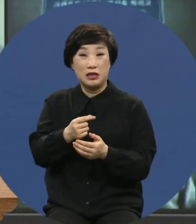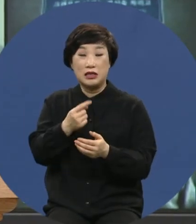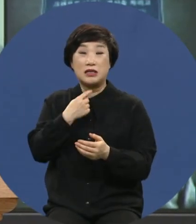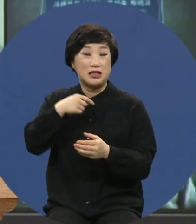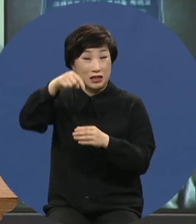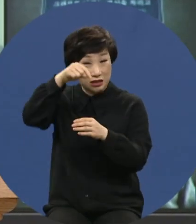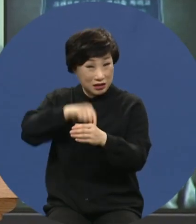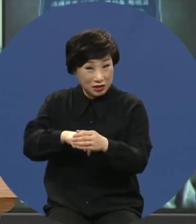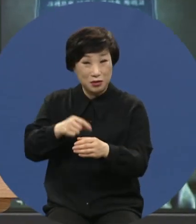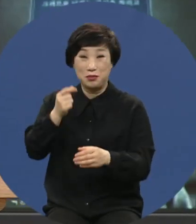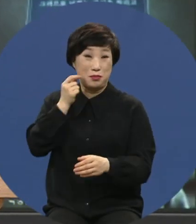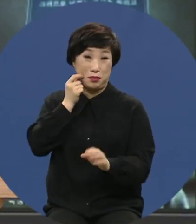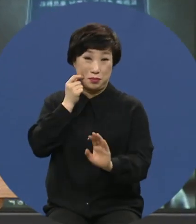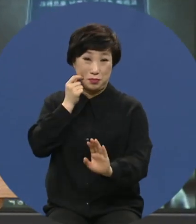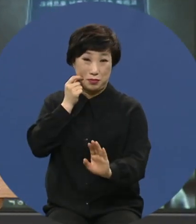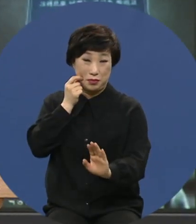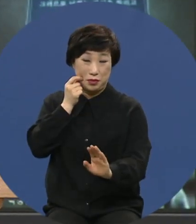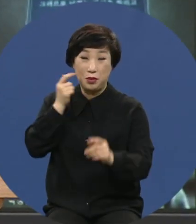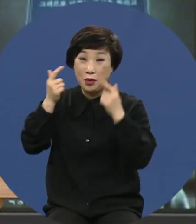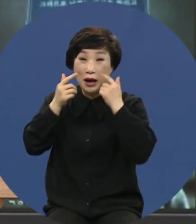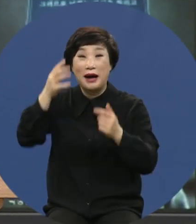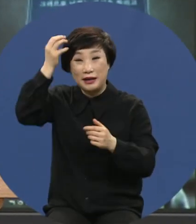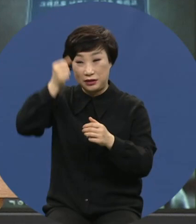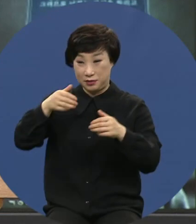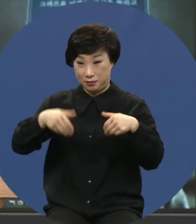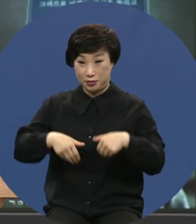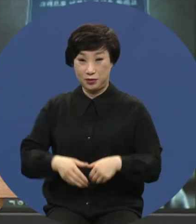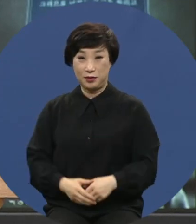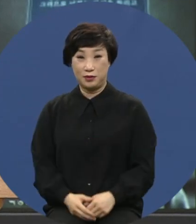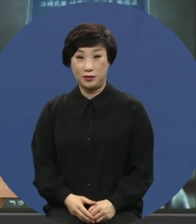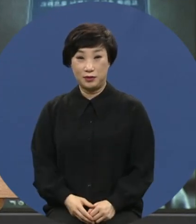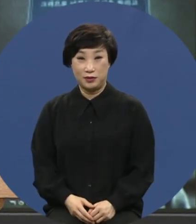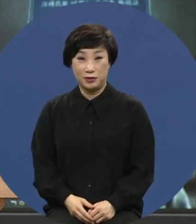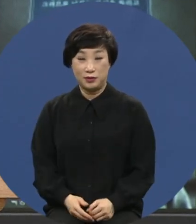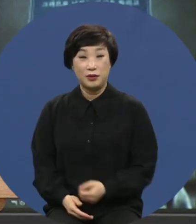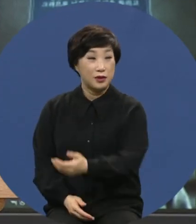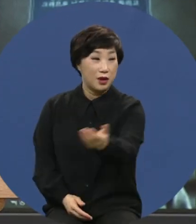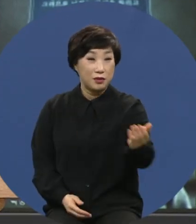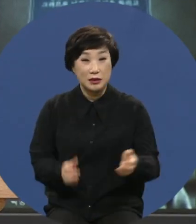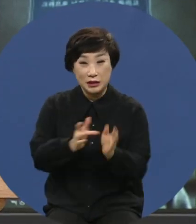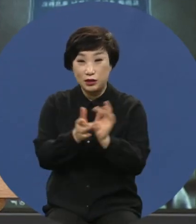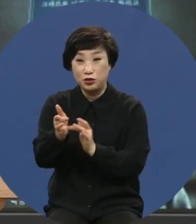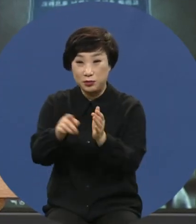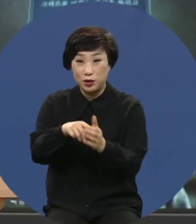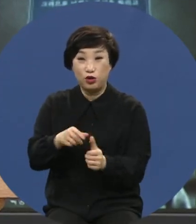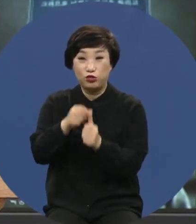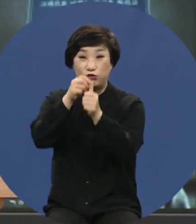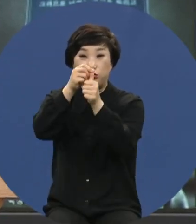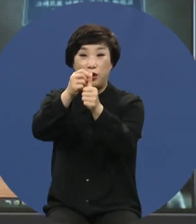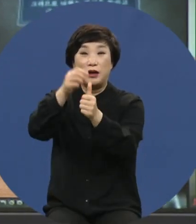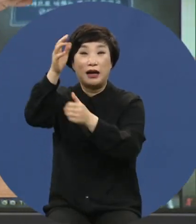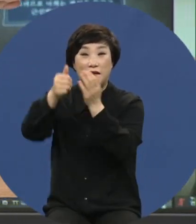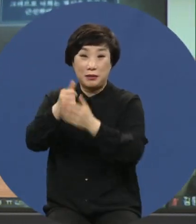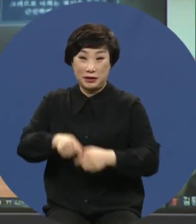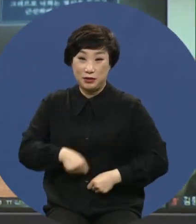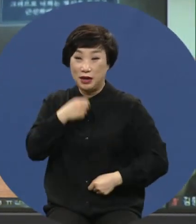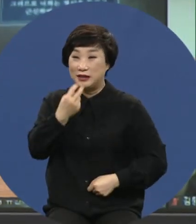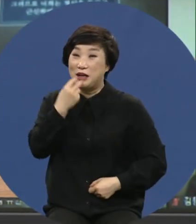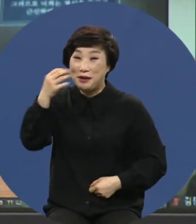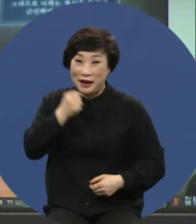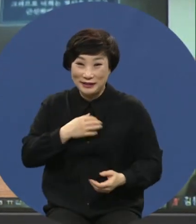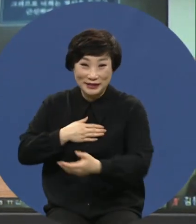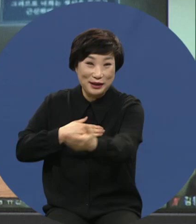들을 수 없다는 사실을 확실하게 해야 합니다. 우리 예수 믿고 구원받고 하나님의 의와 생명을